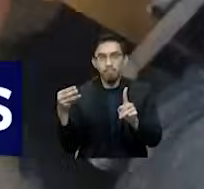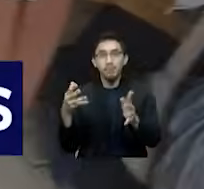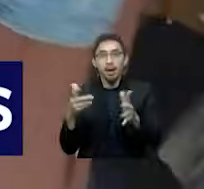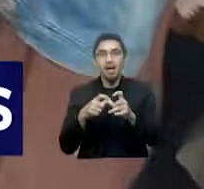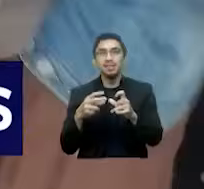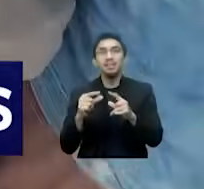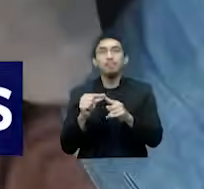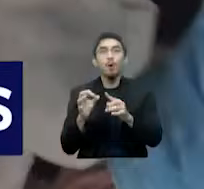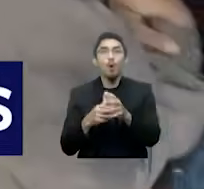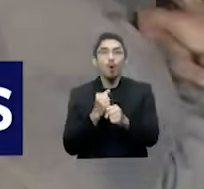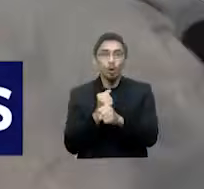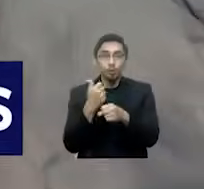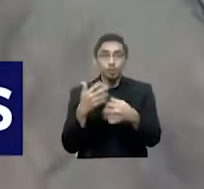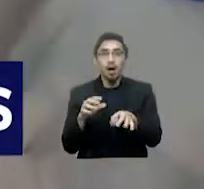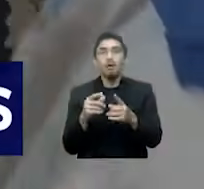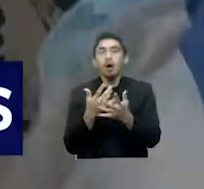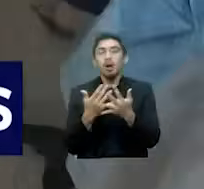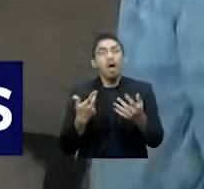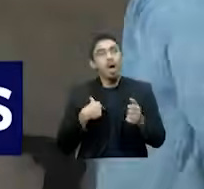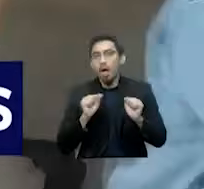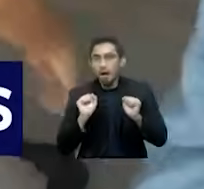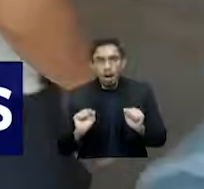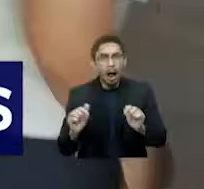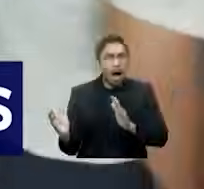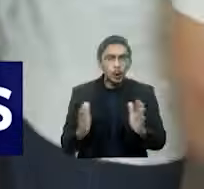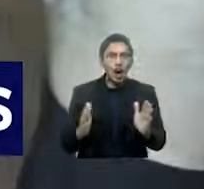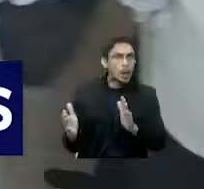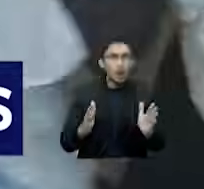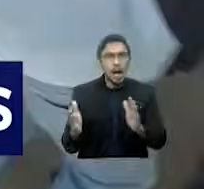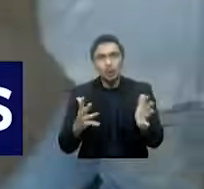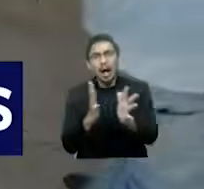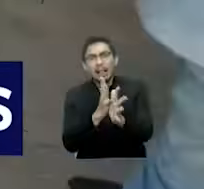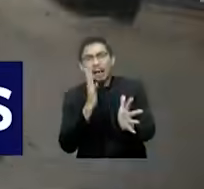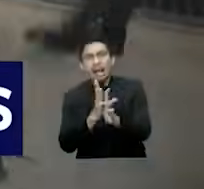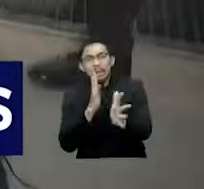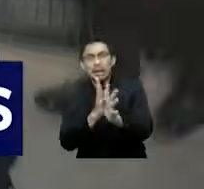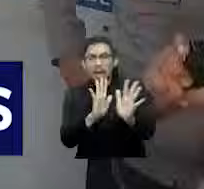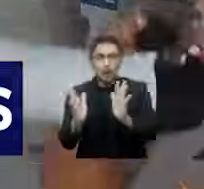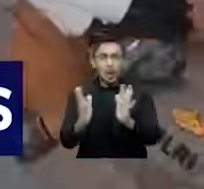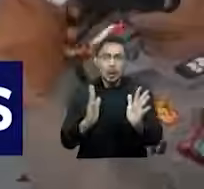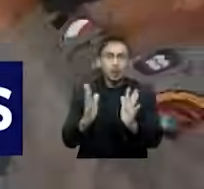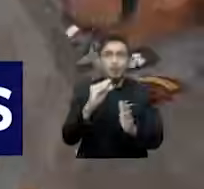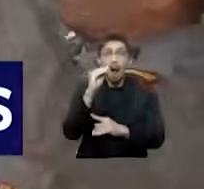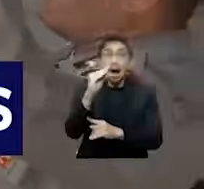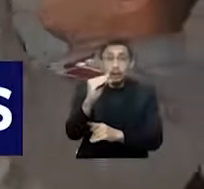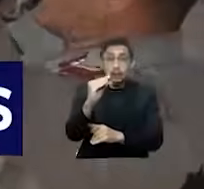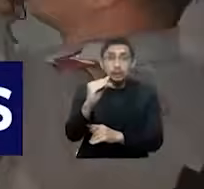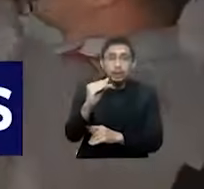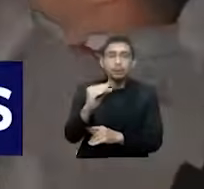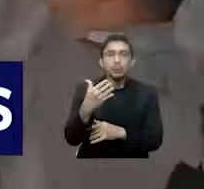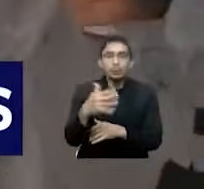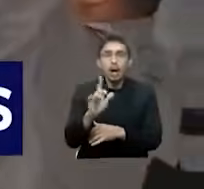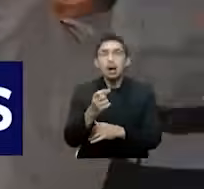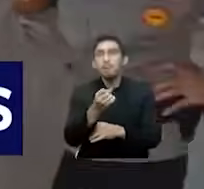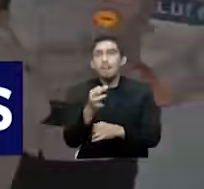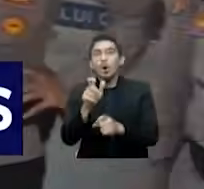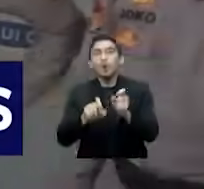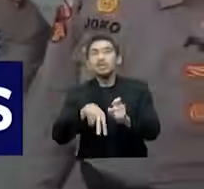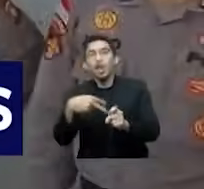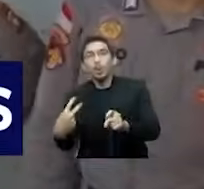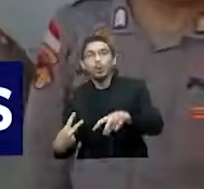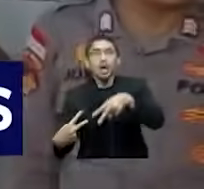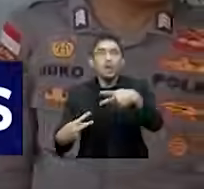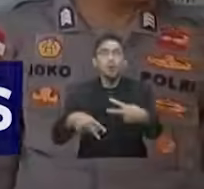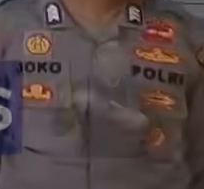Petugas sempat kewalahan mengatur warga yang mengantre sejak pagi. Beberapa orang terjatuh. Akibat membeludaknya